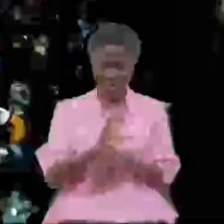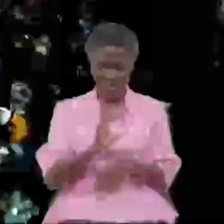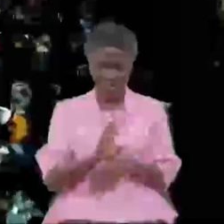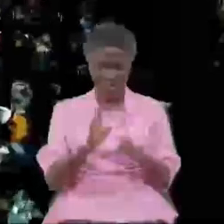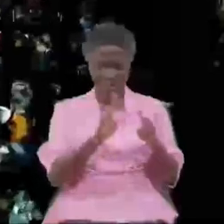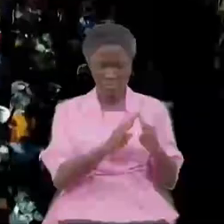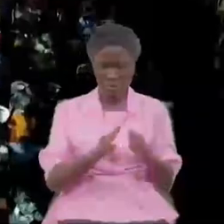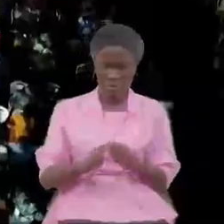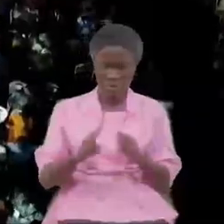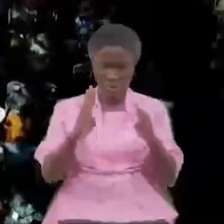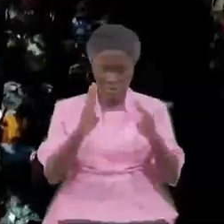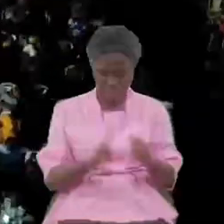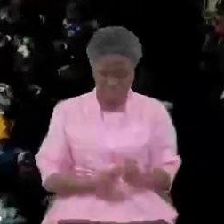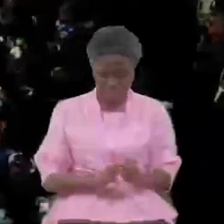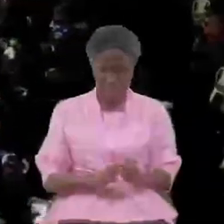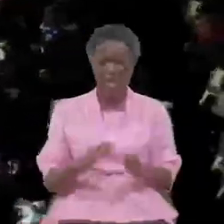monde devant moi,